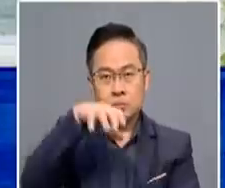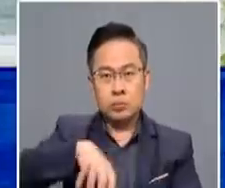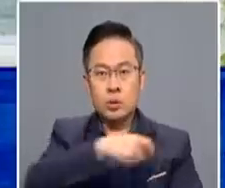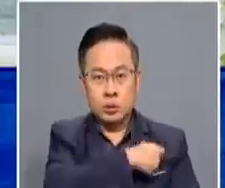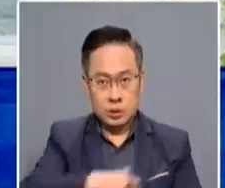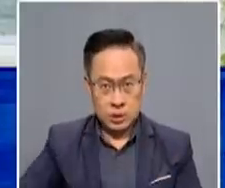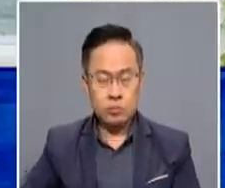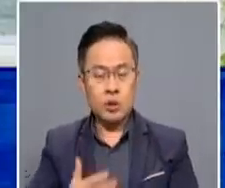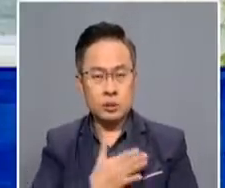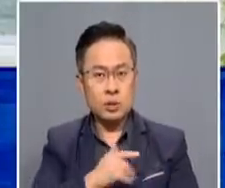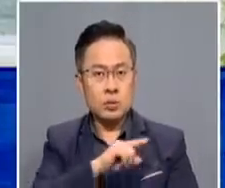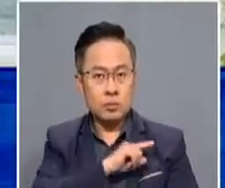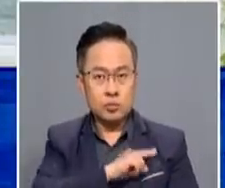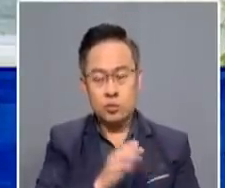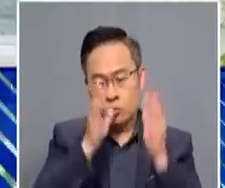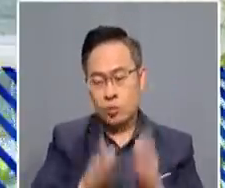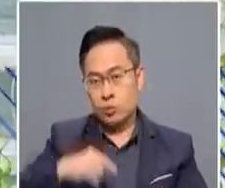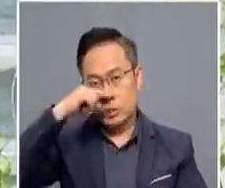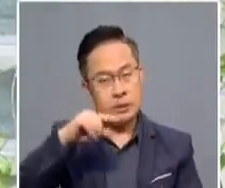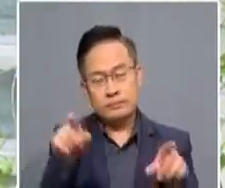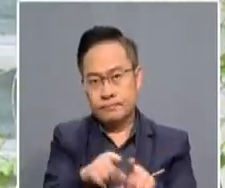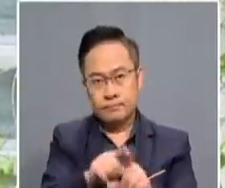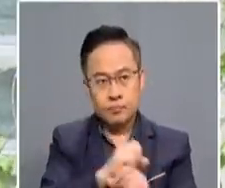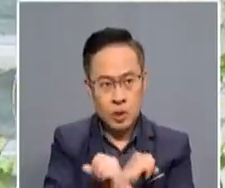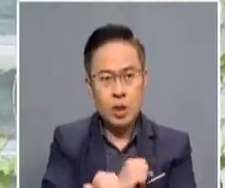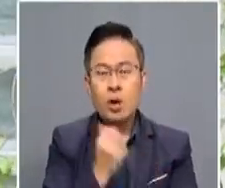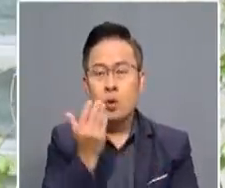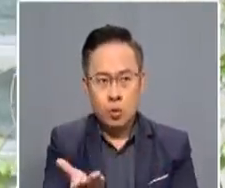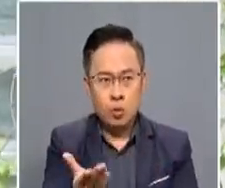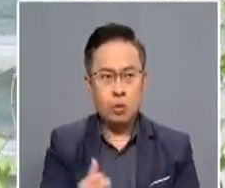าที่นะของคนไทยทุกคนที่ต้องดำเนินการในเรื่องเหล่านี้นะเขาขอร้องกันเรื่องไม่กี่เรื่องนี่แหละ